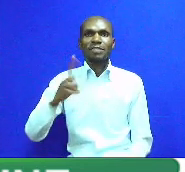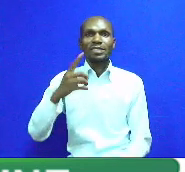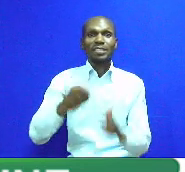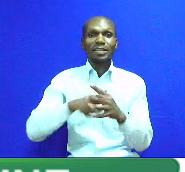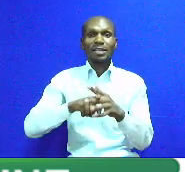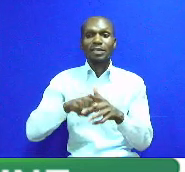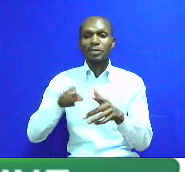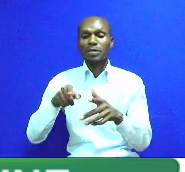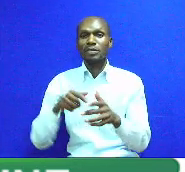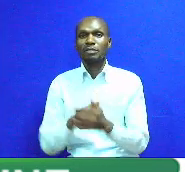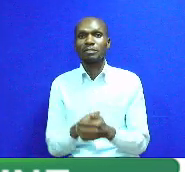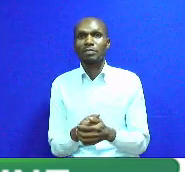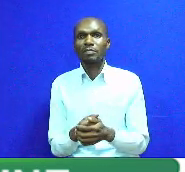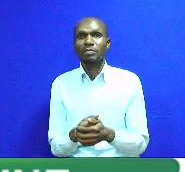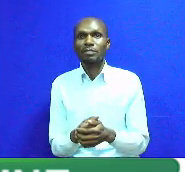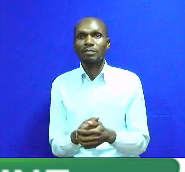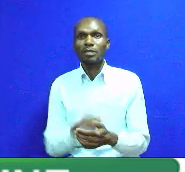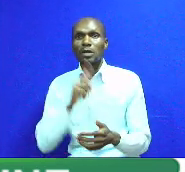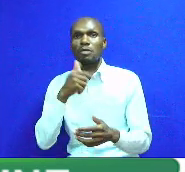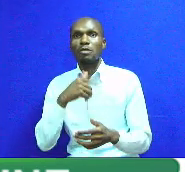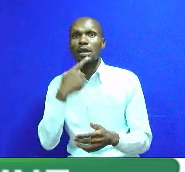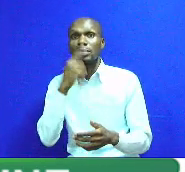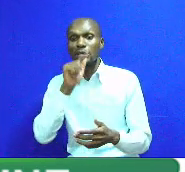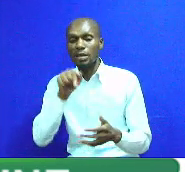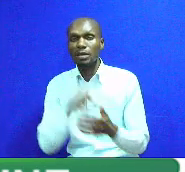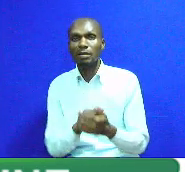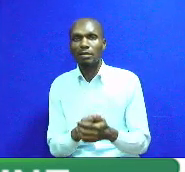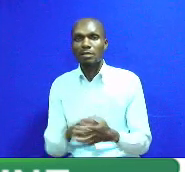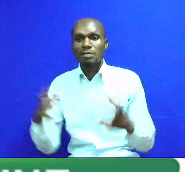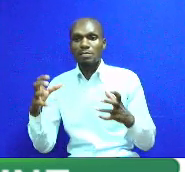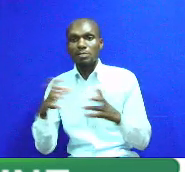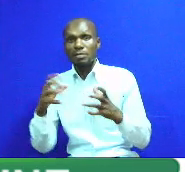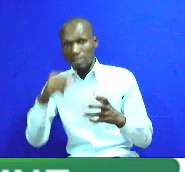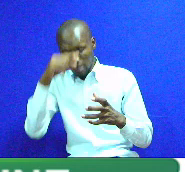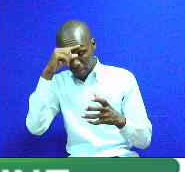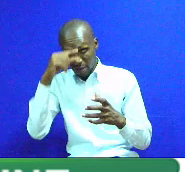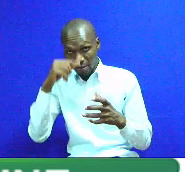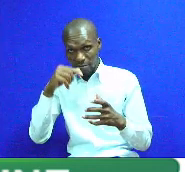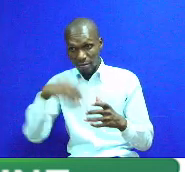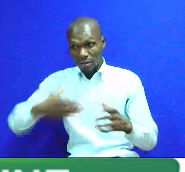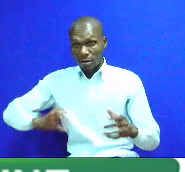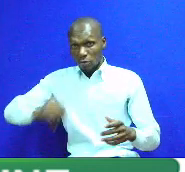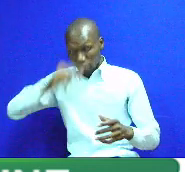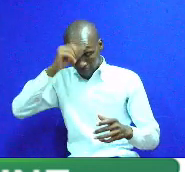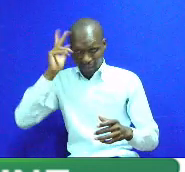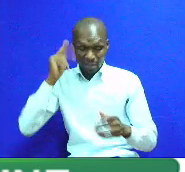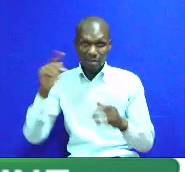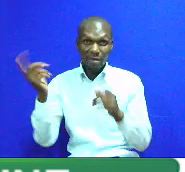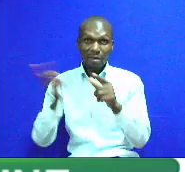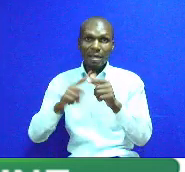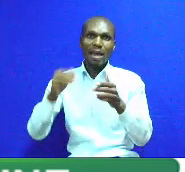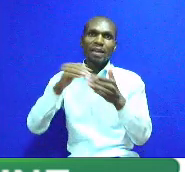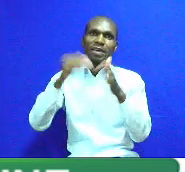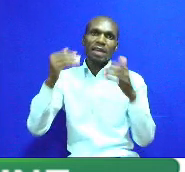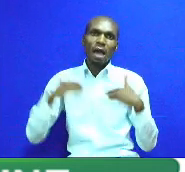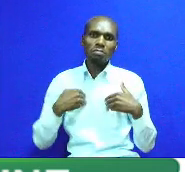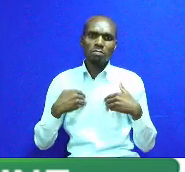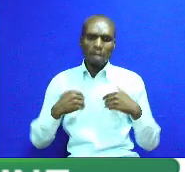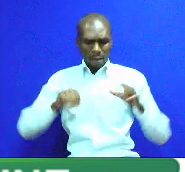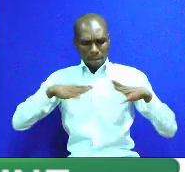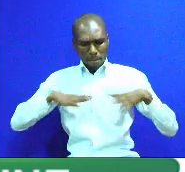na hao nilikuwa nimesema hapo awali, vikundi vya serikali ya gatuzi la Kisii County. Tutakuwa na